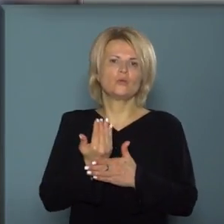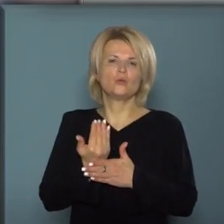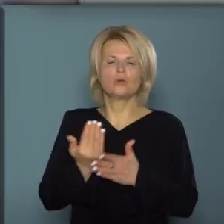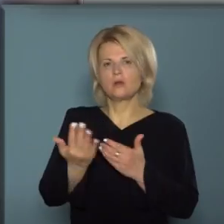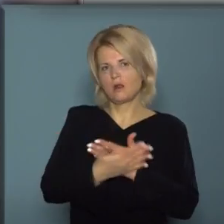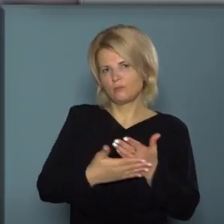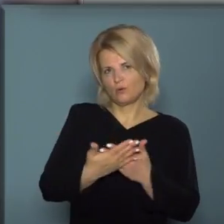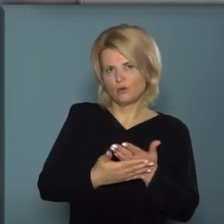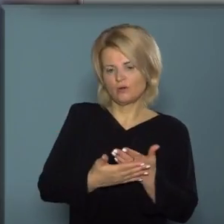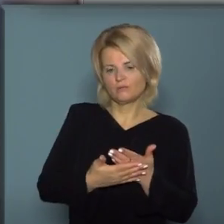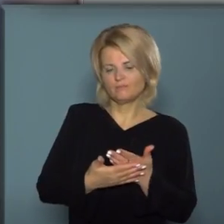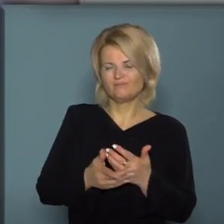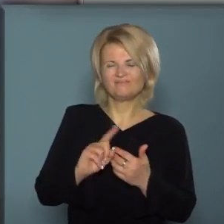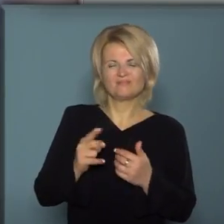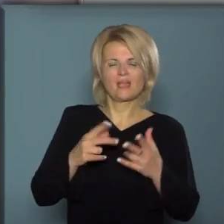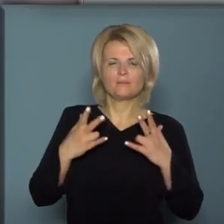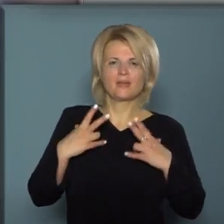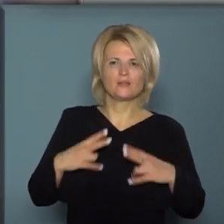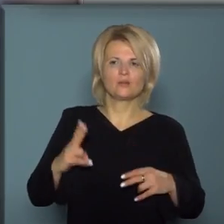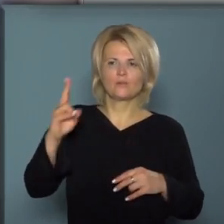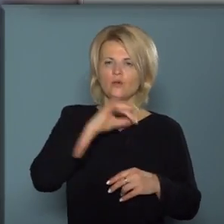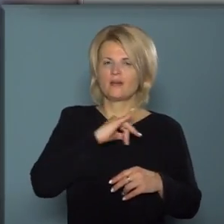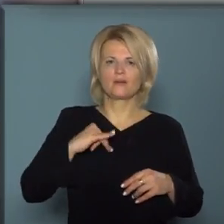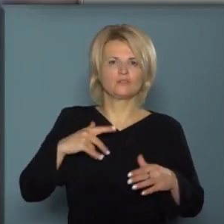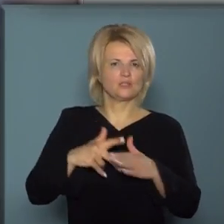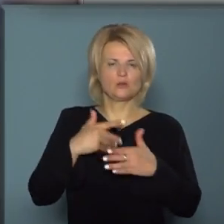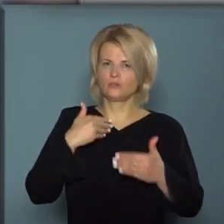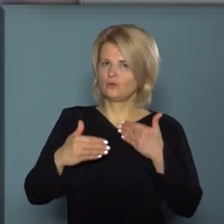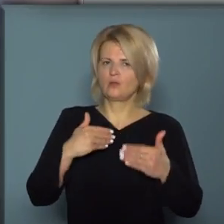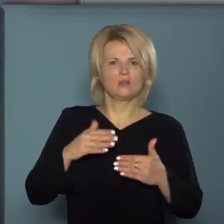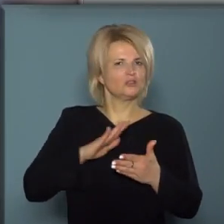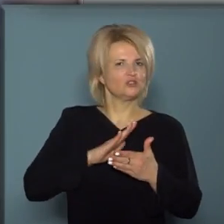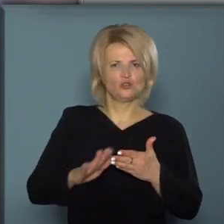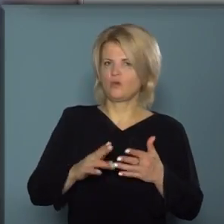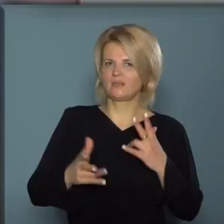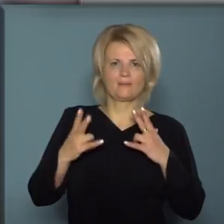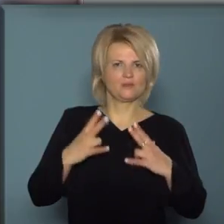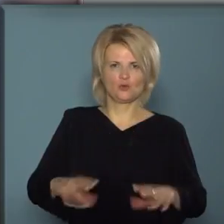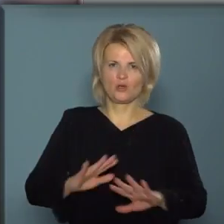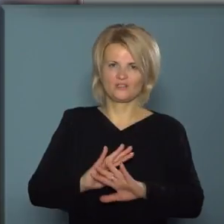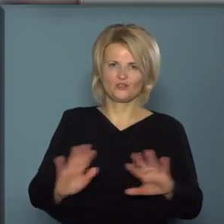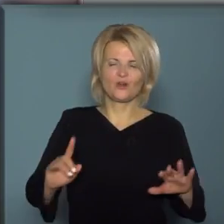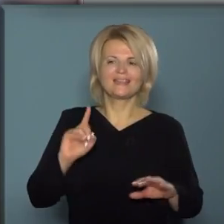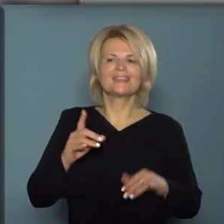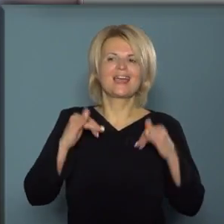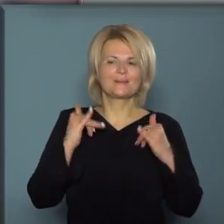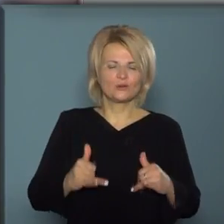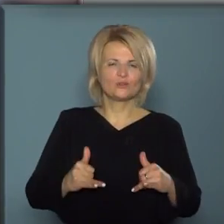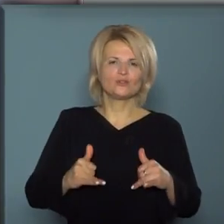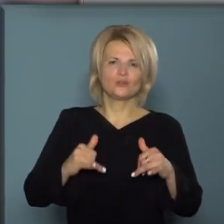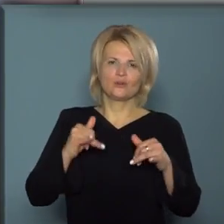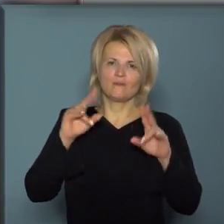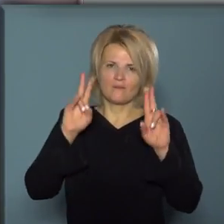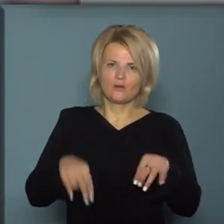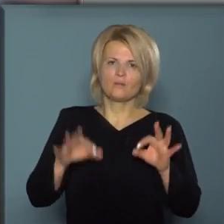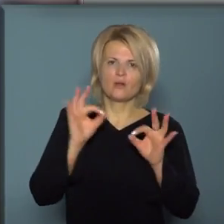ha lenyugodva nem is, mert ez nem jellemző a fővárosi közgyűlésbe, de talán most már a konkrét feladatokra